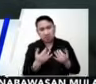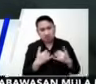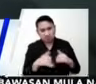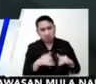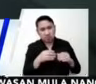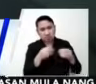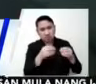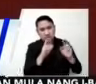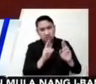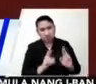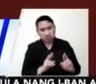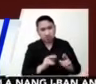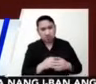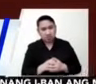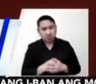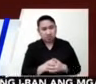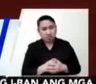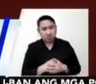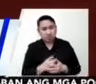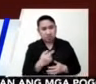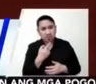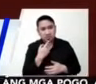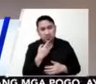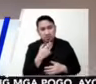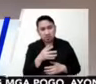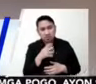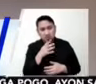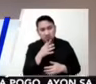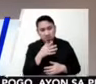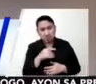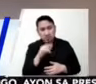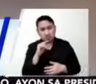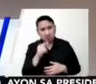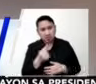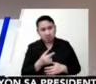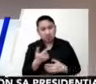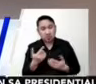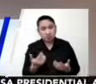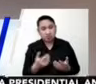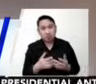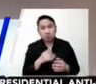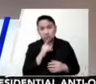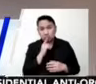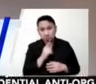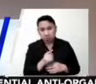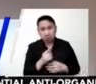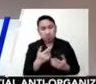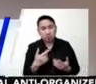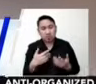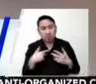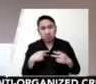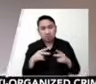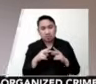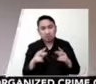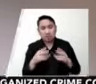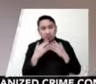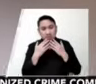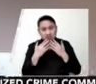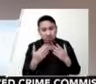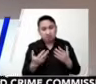tugon din si Carlos sa ina na nagpaabot ng pagbati sa kanya kung genuine po talaga kayo maraming maraming salamat po ina-acknowledge ko po